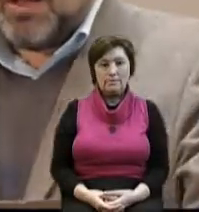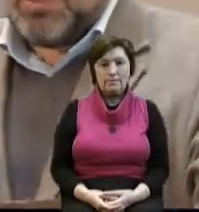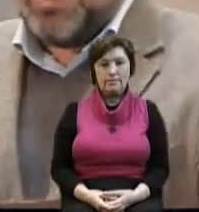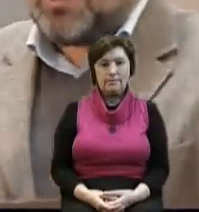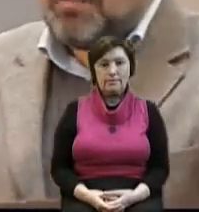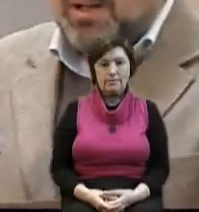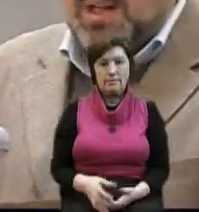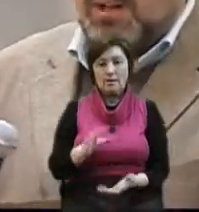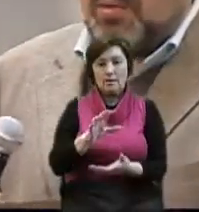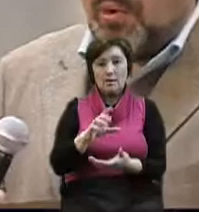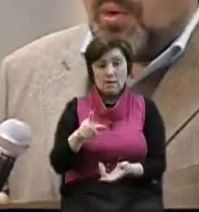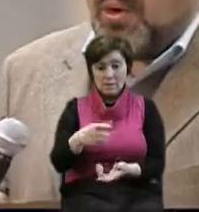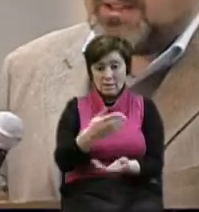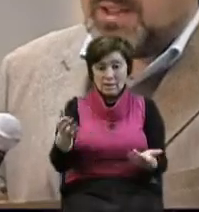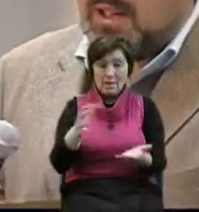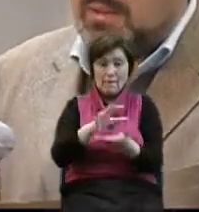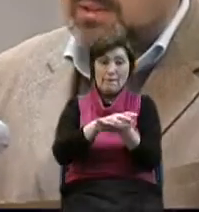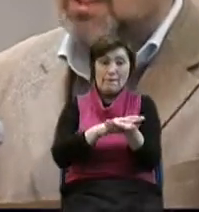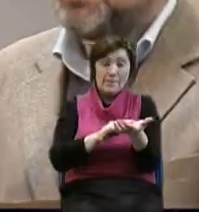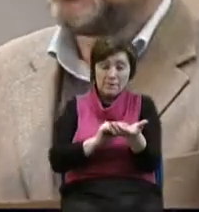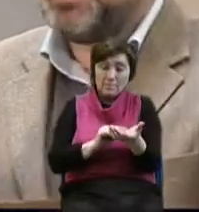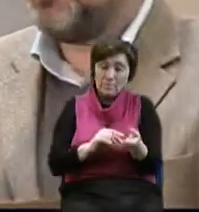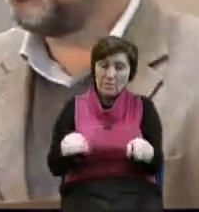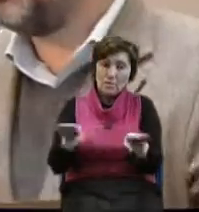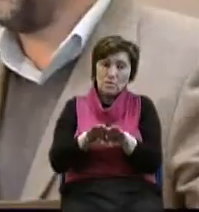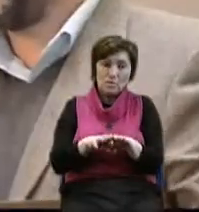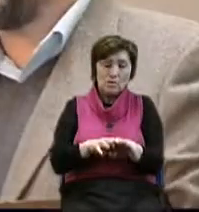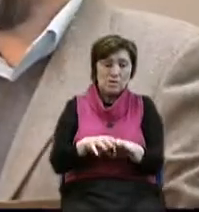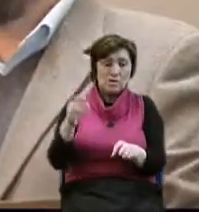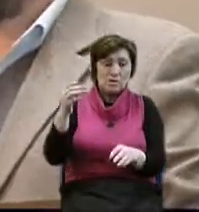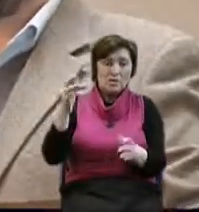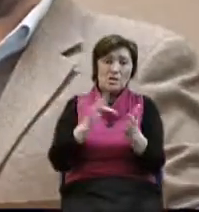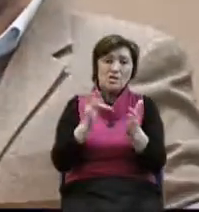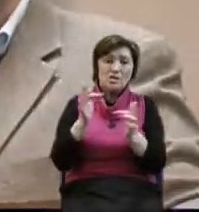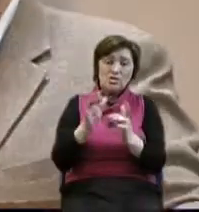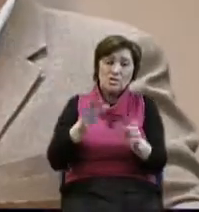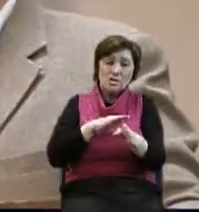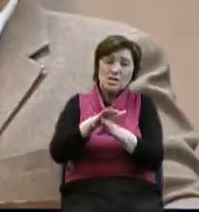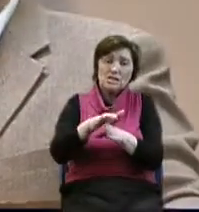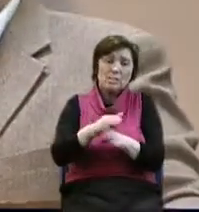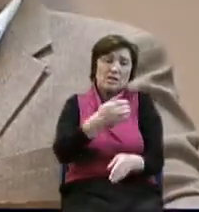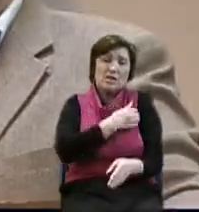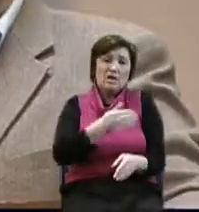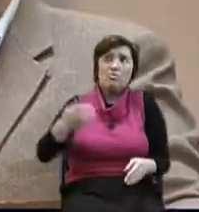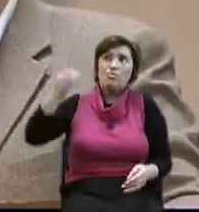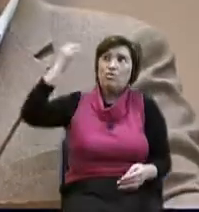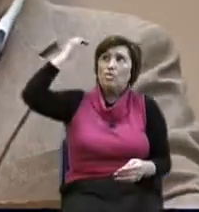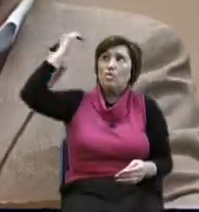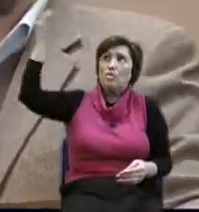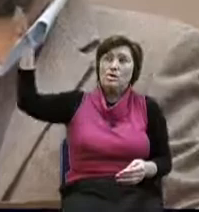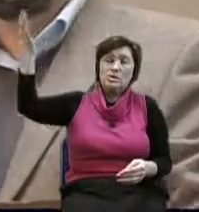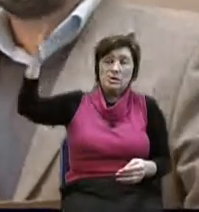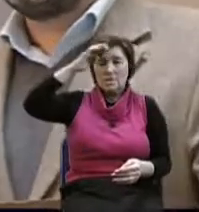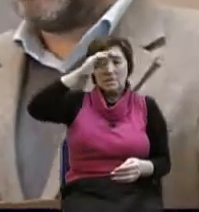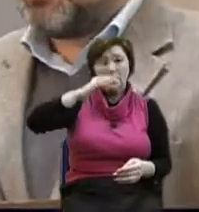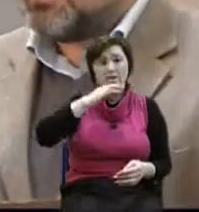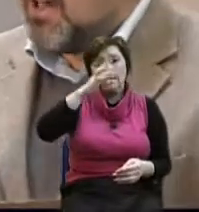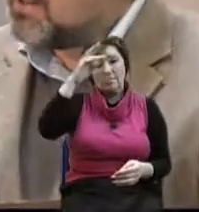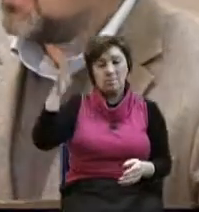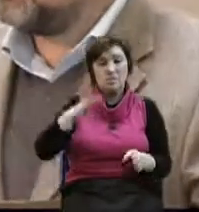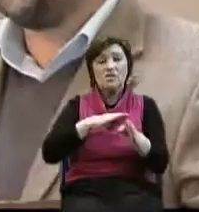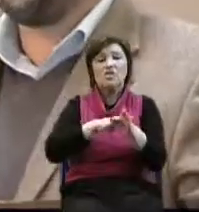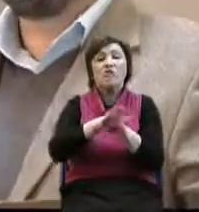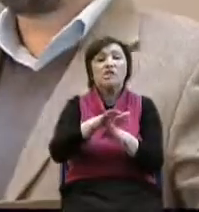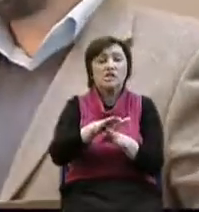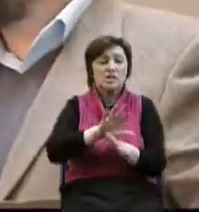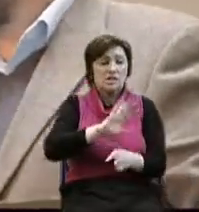Он исполнял волю Отца Небесного совершенно, не обращая, по крайней мере, внимания на то,